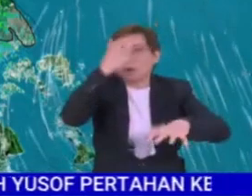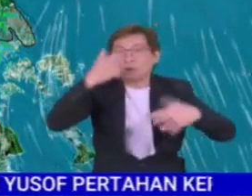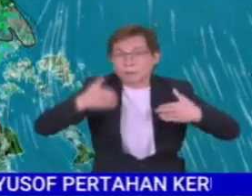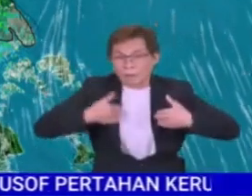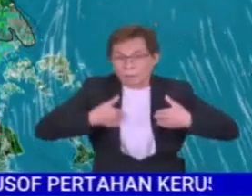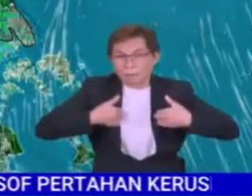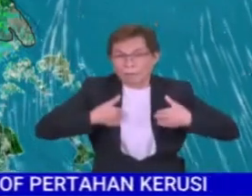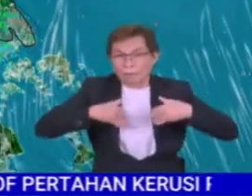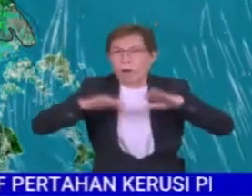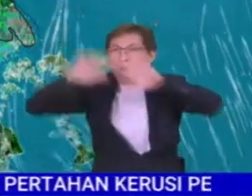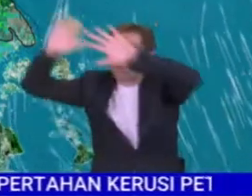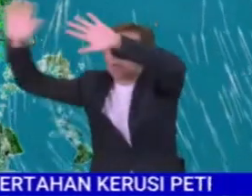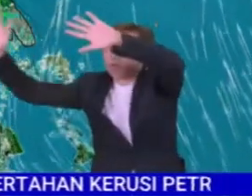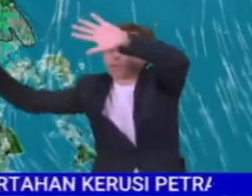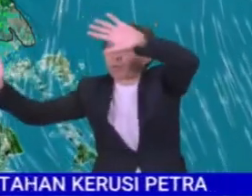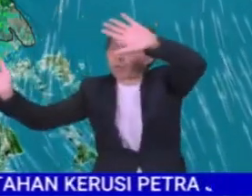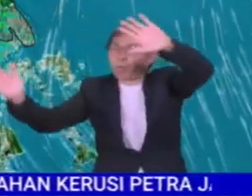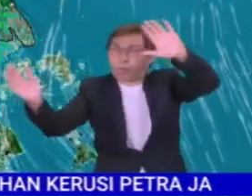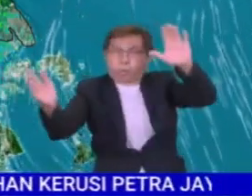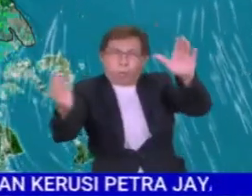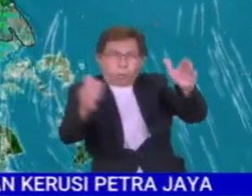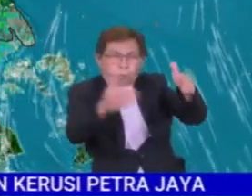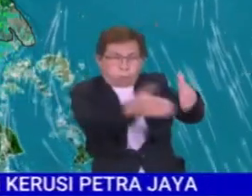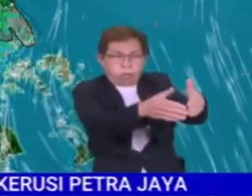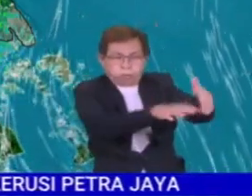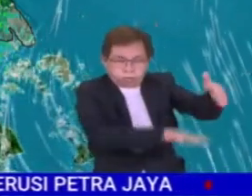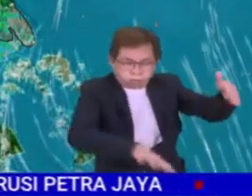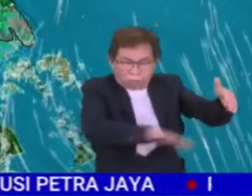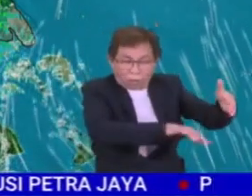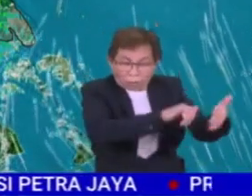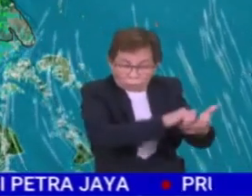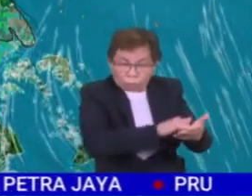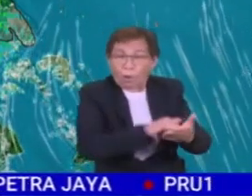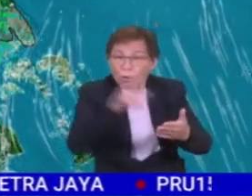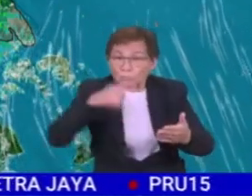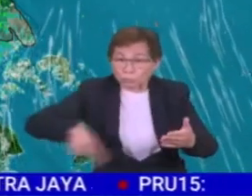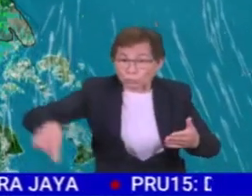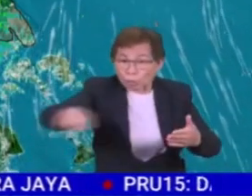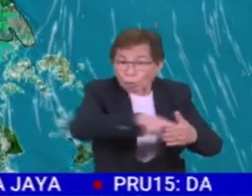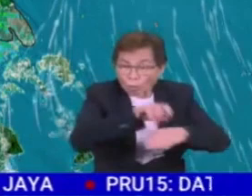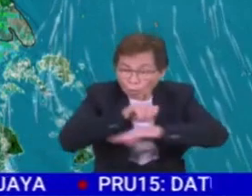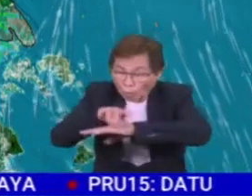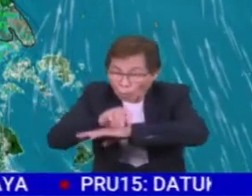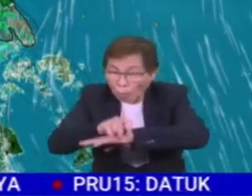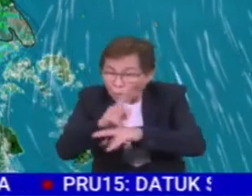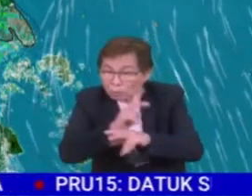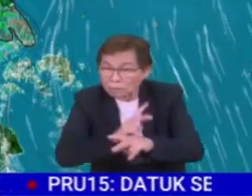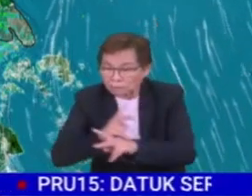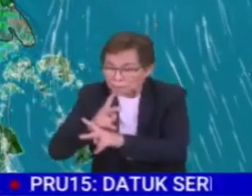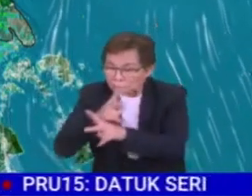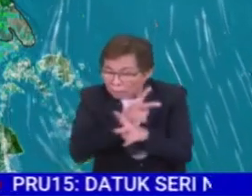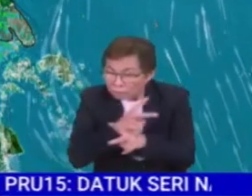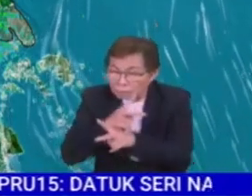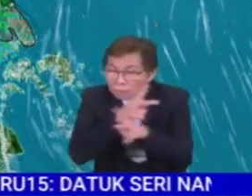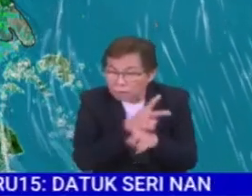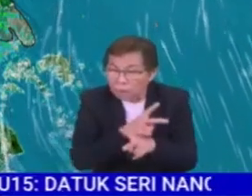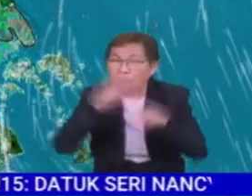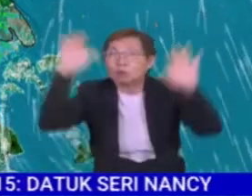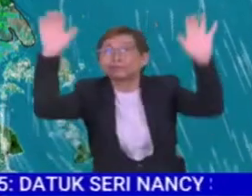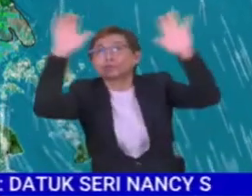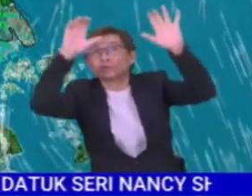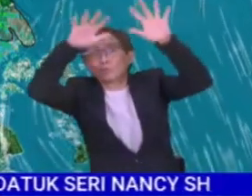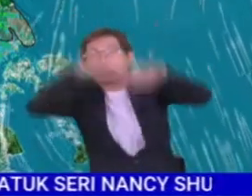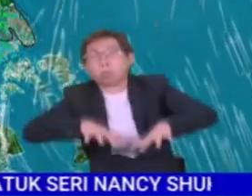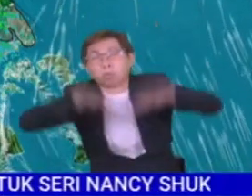terdapatnya penumpuan angin di sekitar kawasan-kawasan berkenaan. Oleh itu, orang ramai dinasihatkan supaya berwaspada dengan keadaan